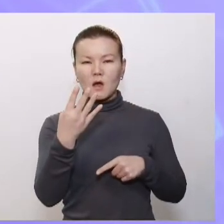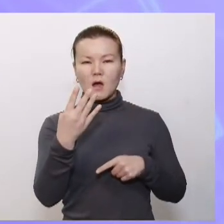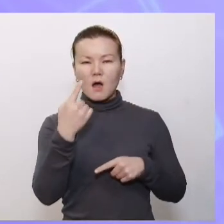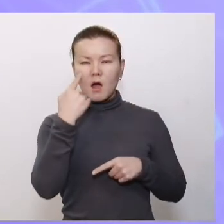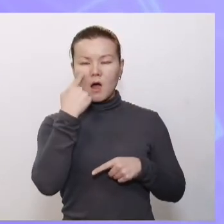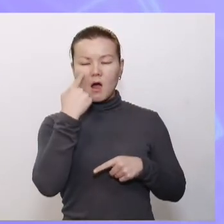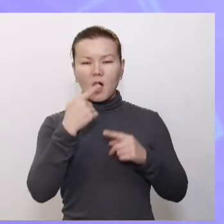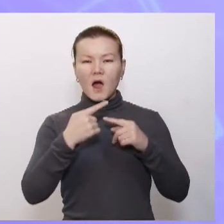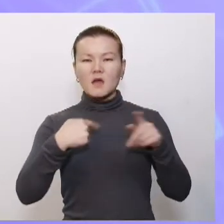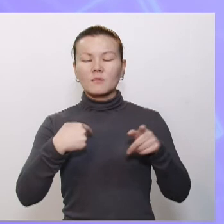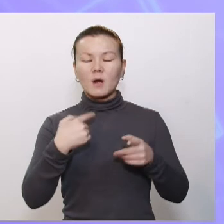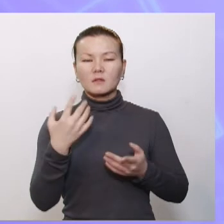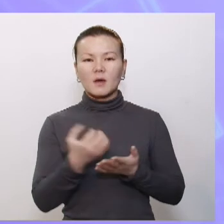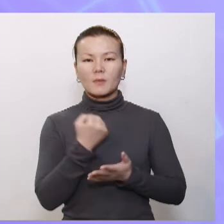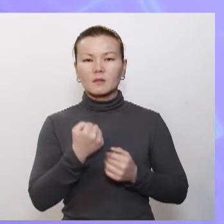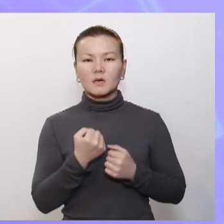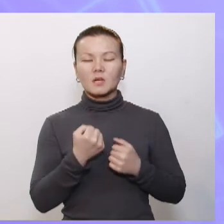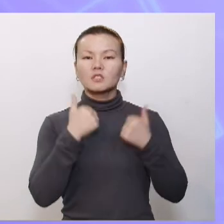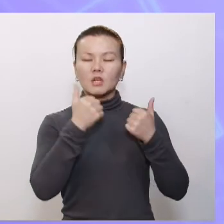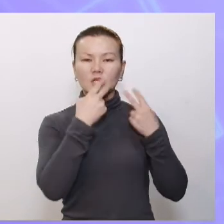Жакшылап карагыла сүрөттү.